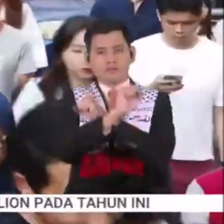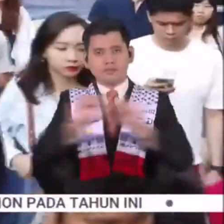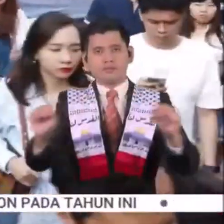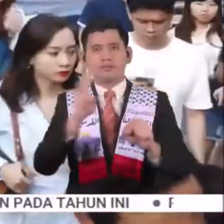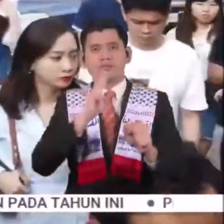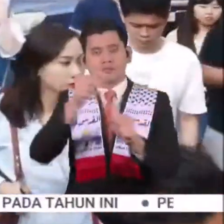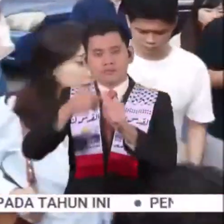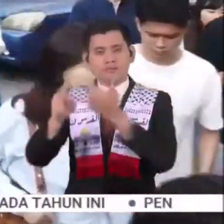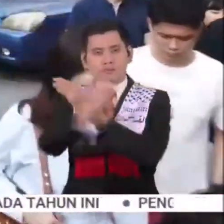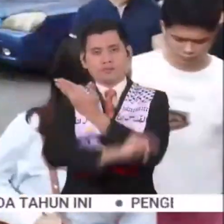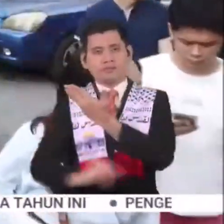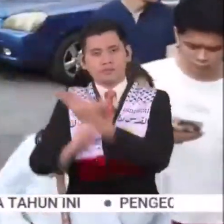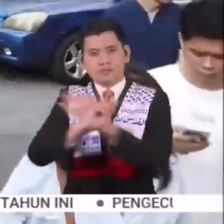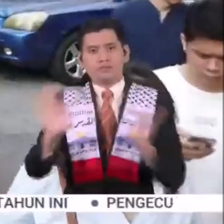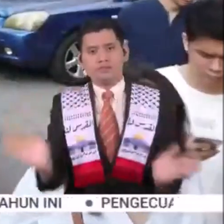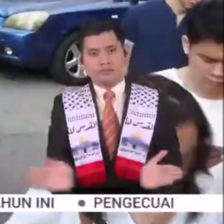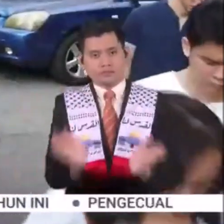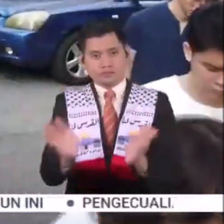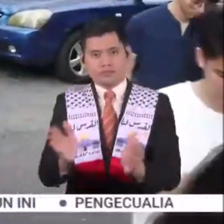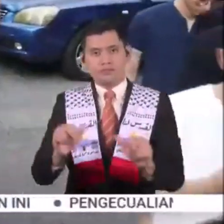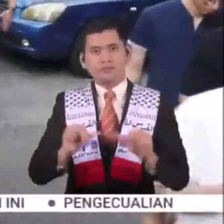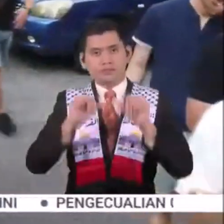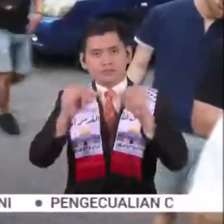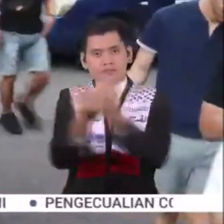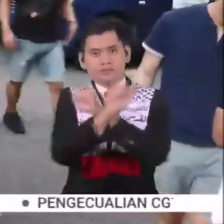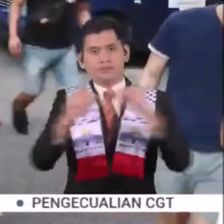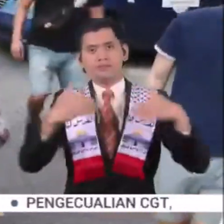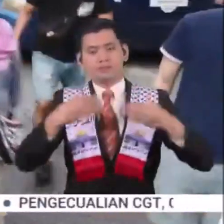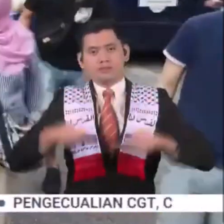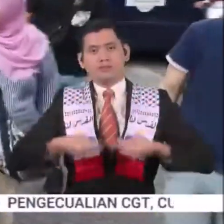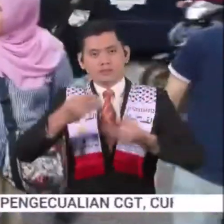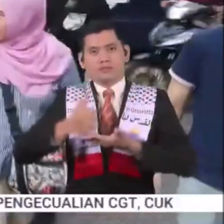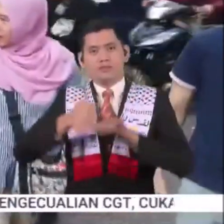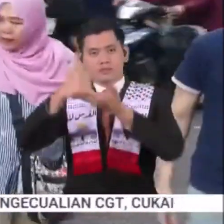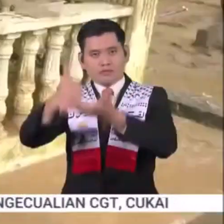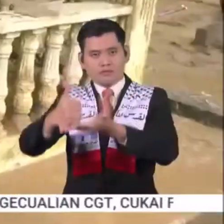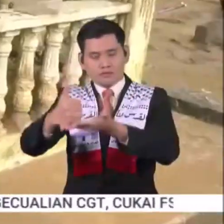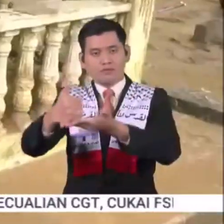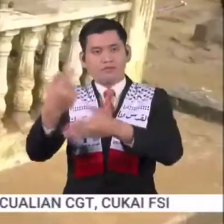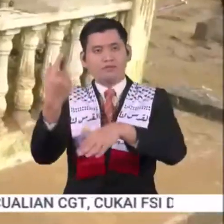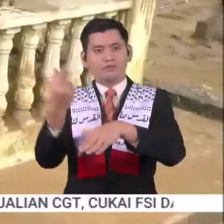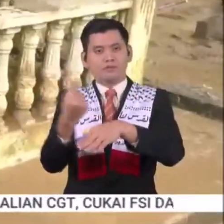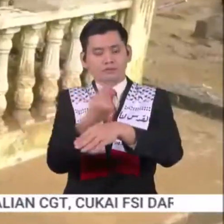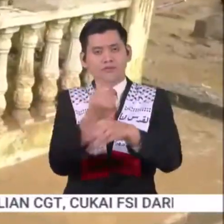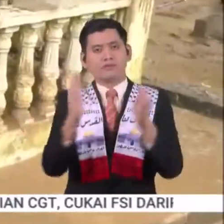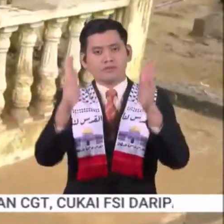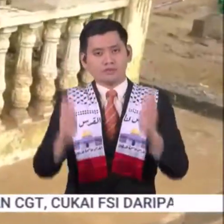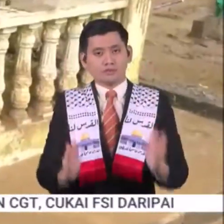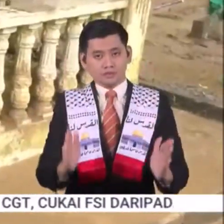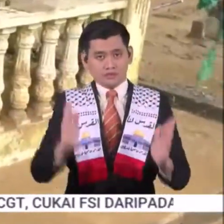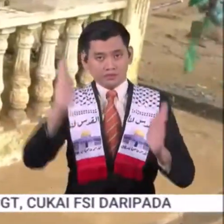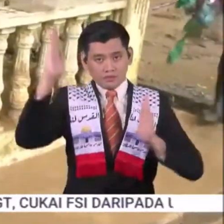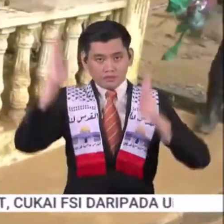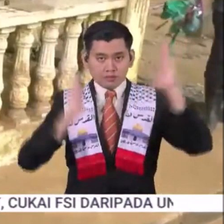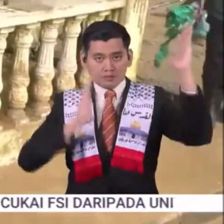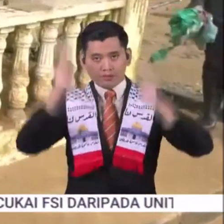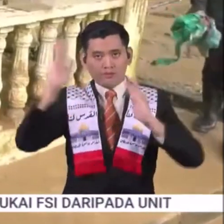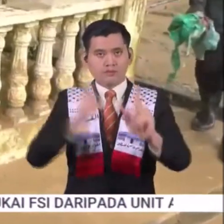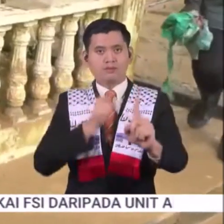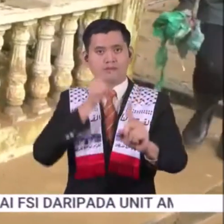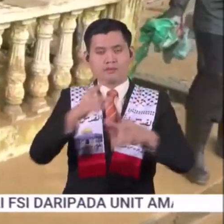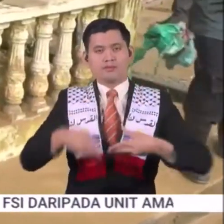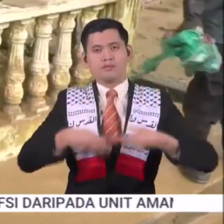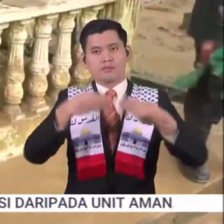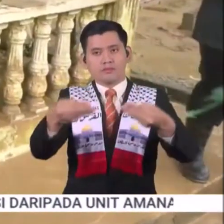di setiap Negeri disaran meneruskan inisiatif sedia ada dengan memberi bantuan kepada pengguna domestik secara bersasar termasuk pemberian